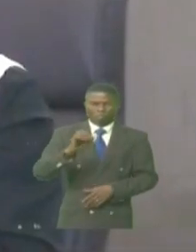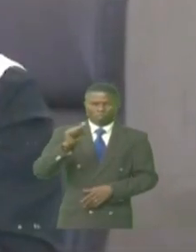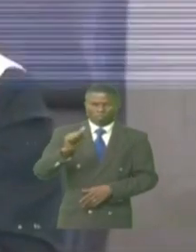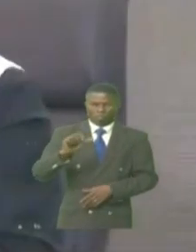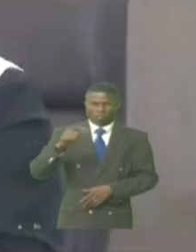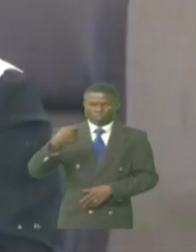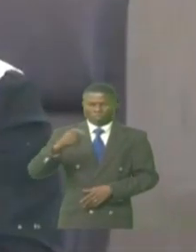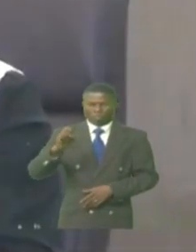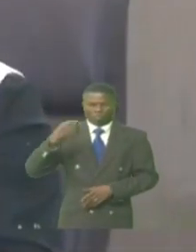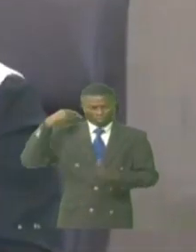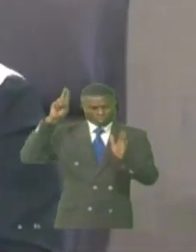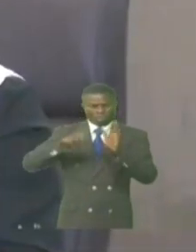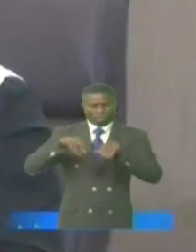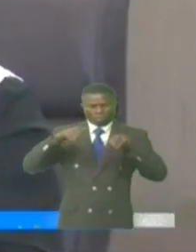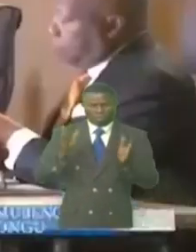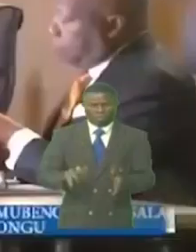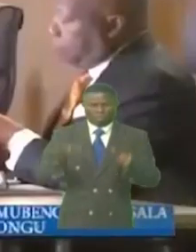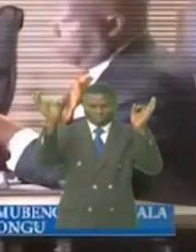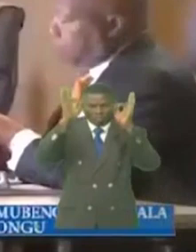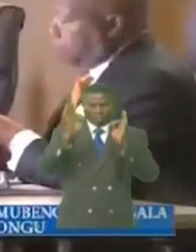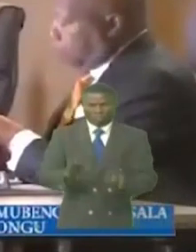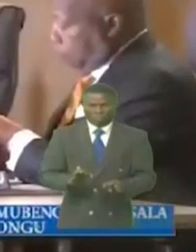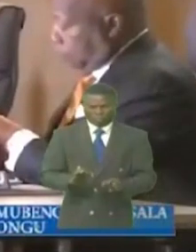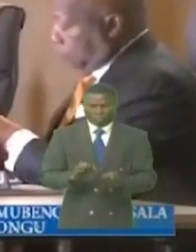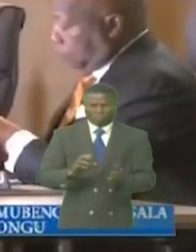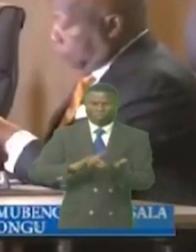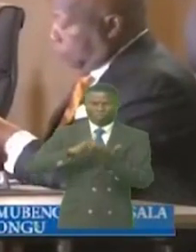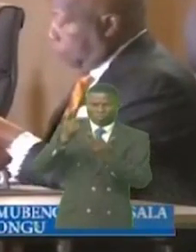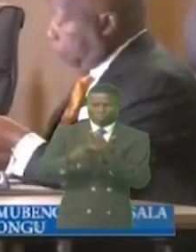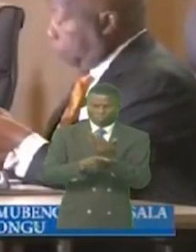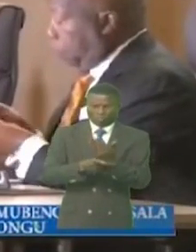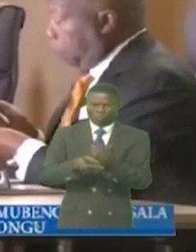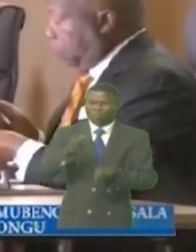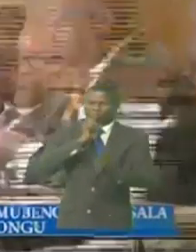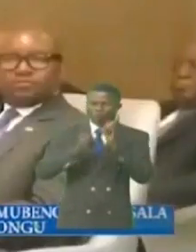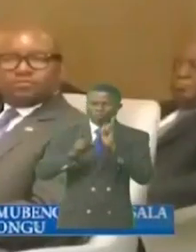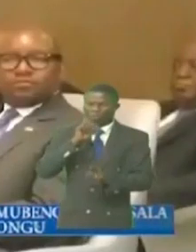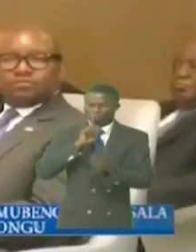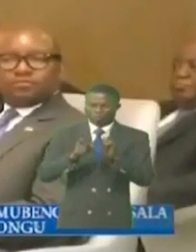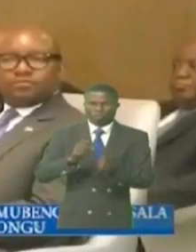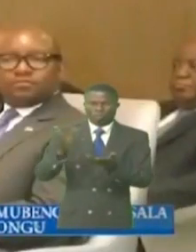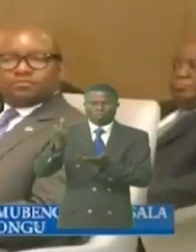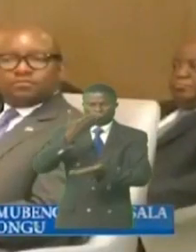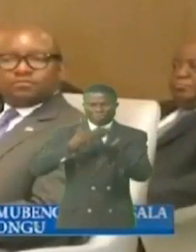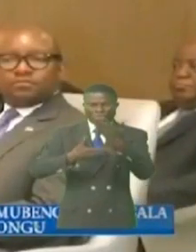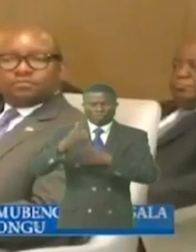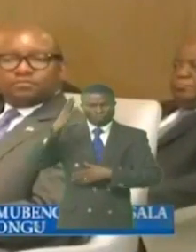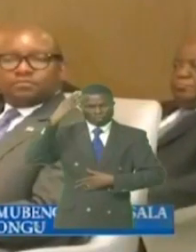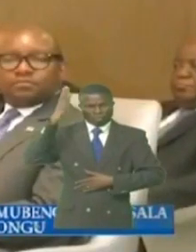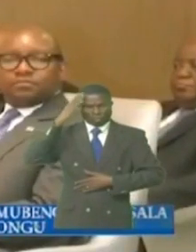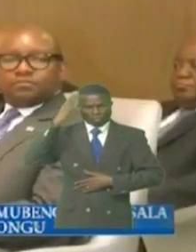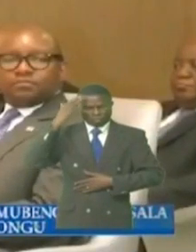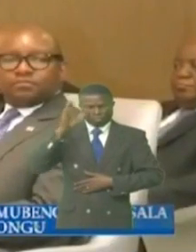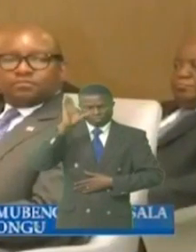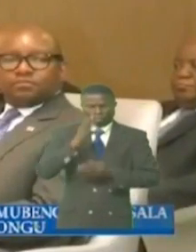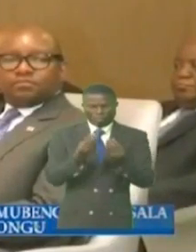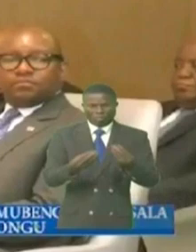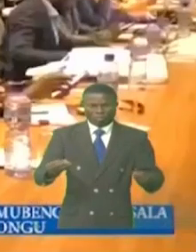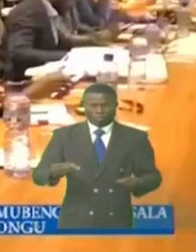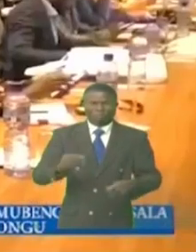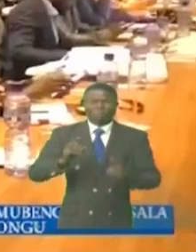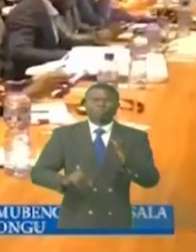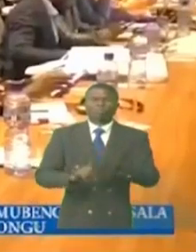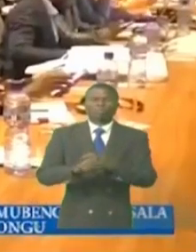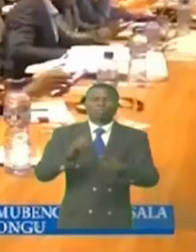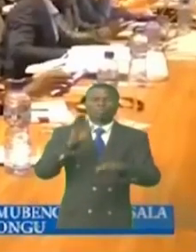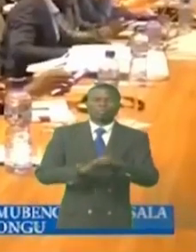gouvernements congolais, ce forum est une plateforme d'échange de connaissances en vue de relever les défis complexes auxquels le